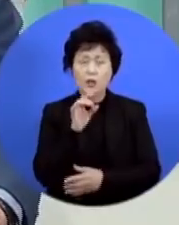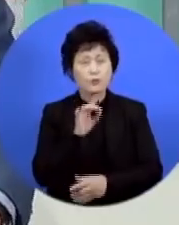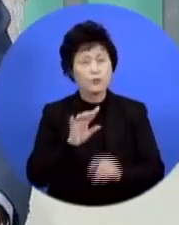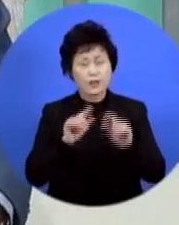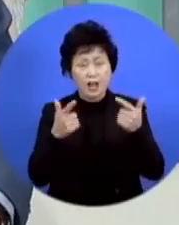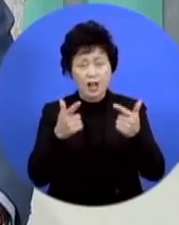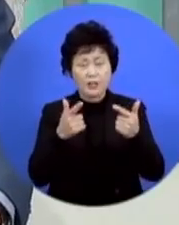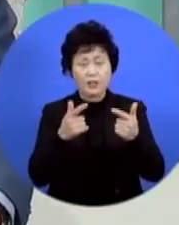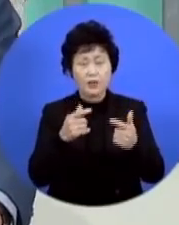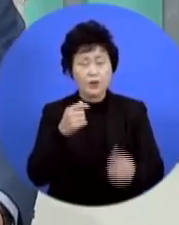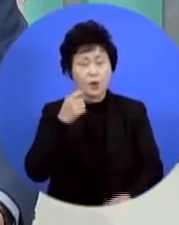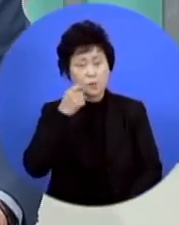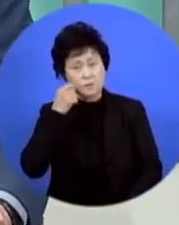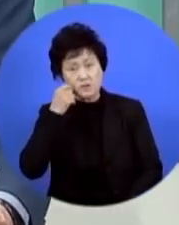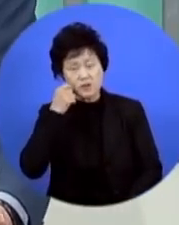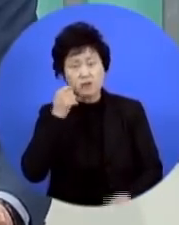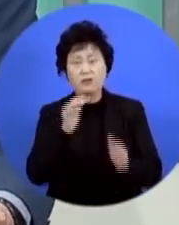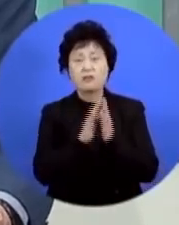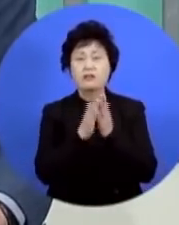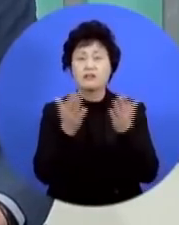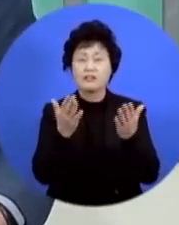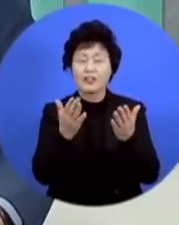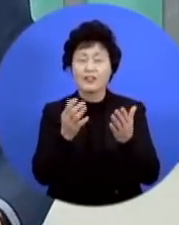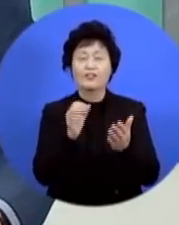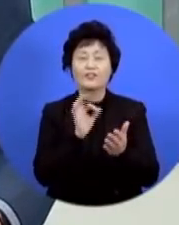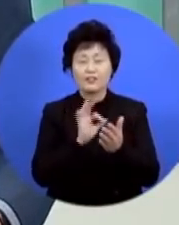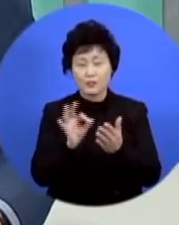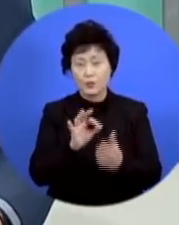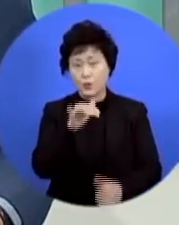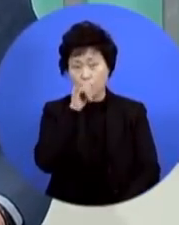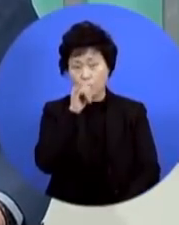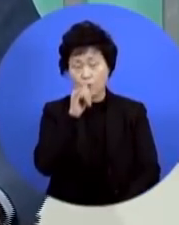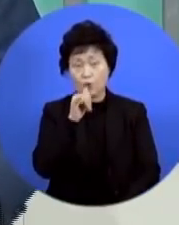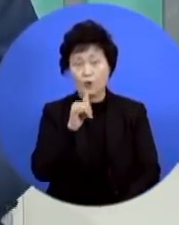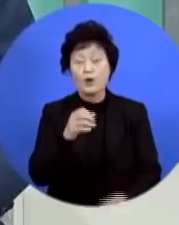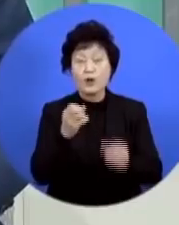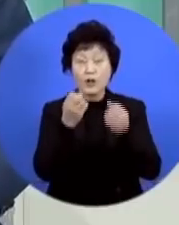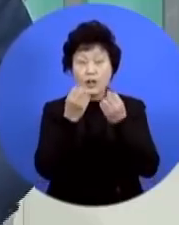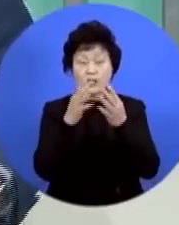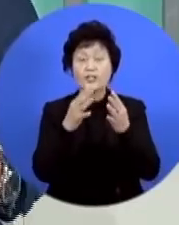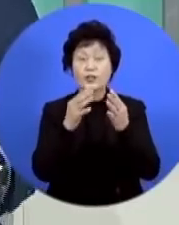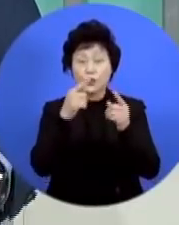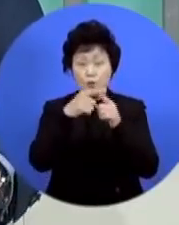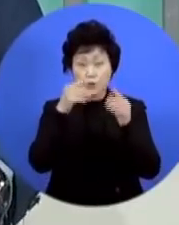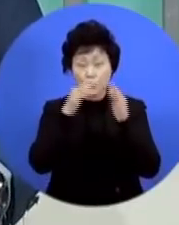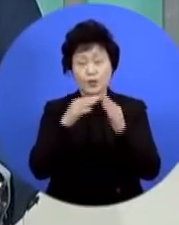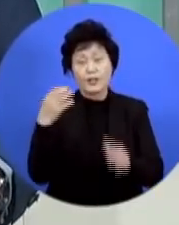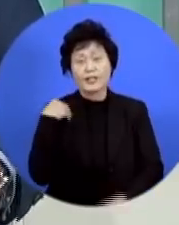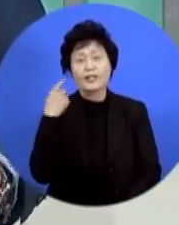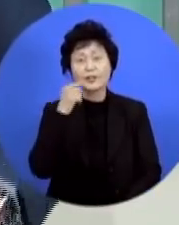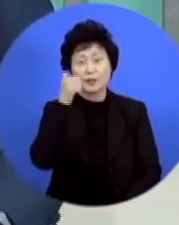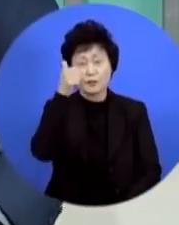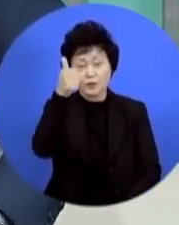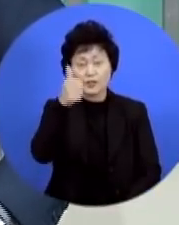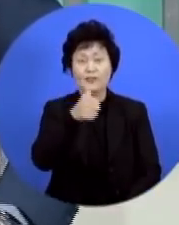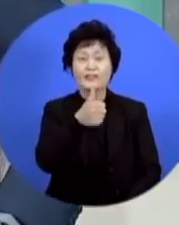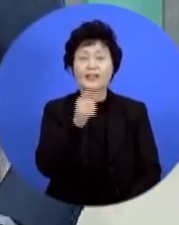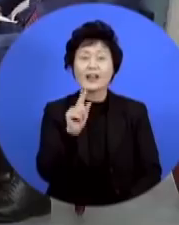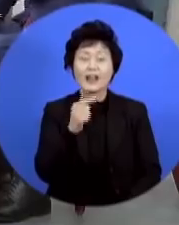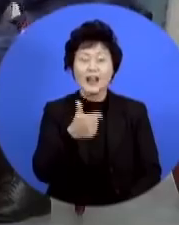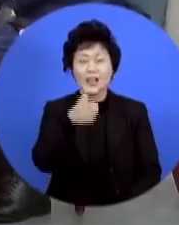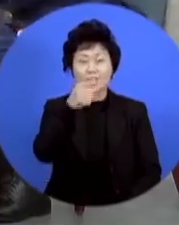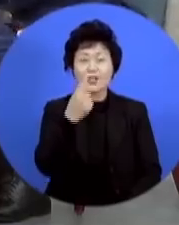베스트셀러 작가예요. 그렇습니다. 자, 예. 오늘 내가 매일 기쁘게 새로운 교회 담임 목사님이신 한홍 목사님이 주인공이십니다.